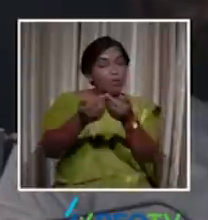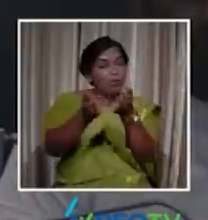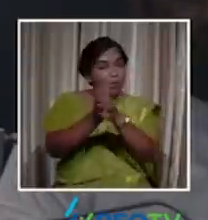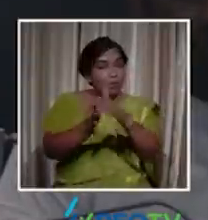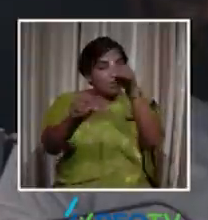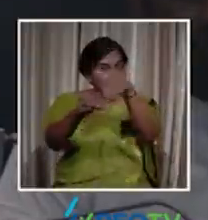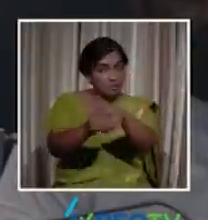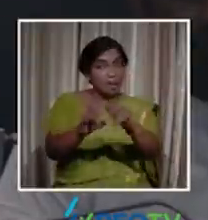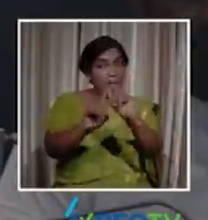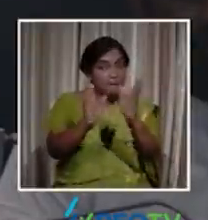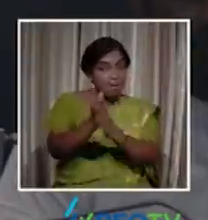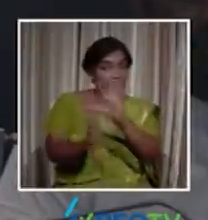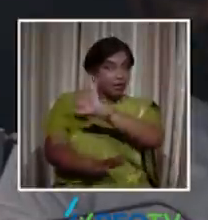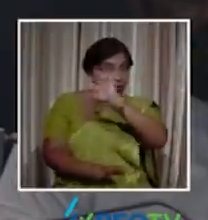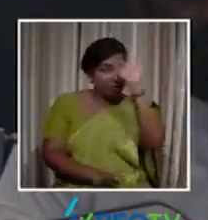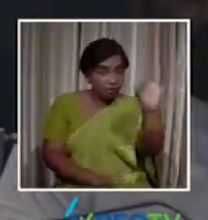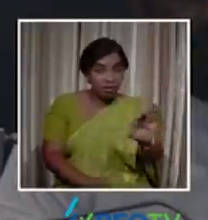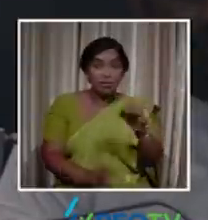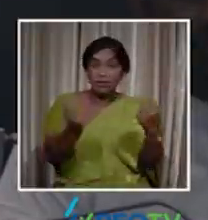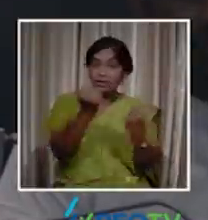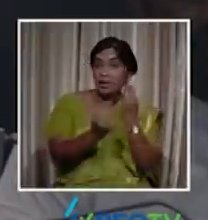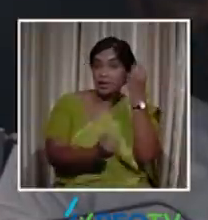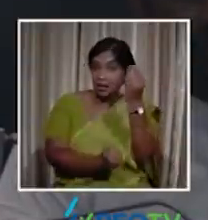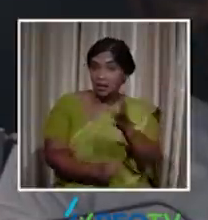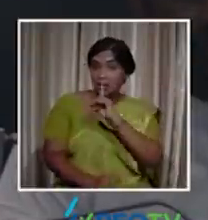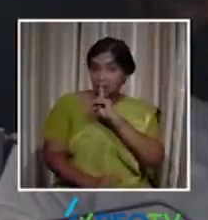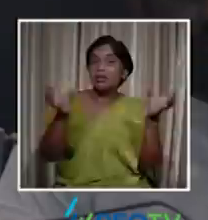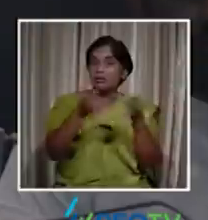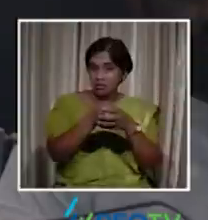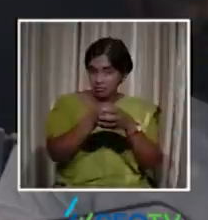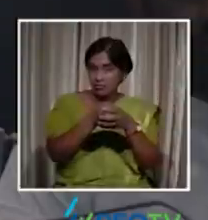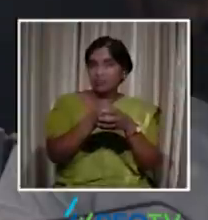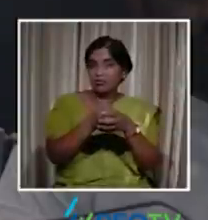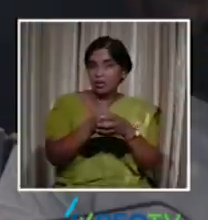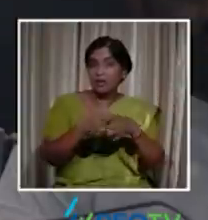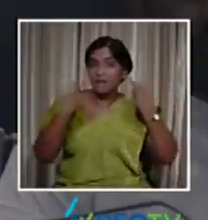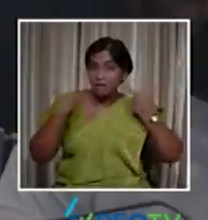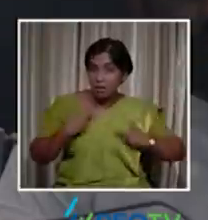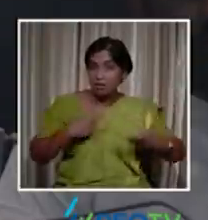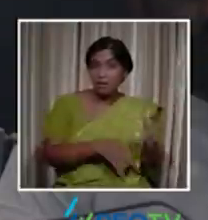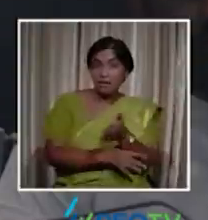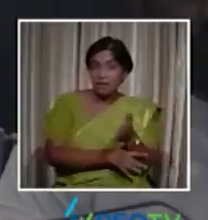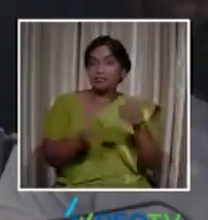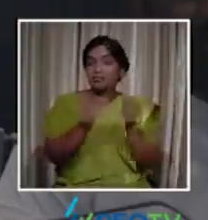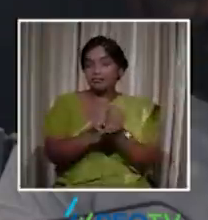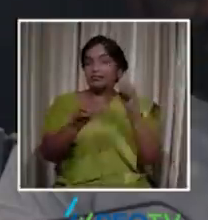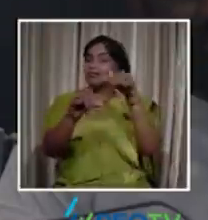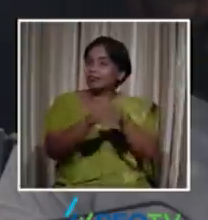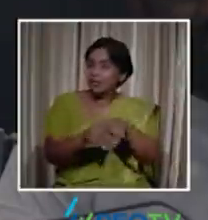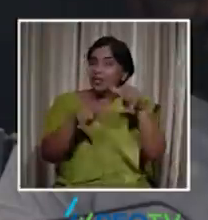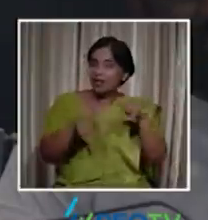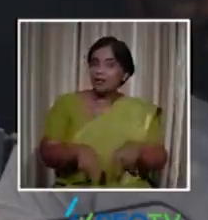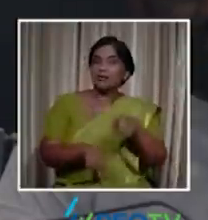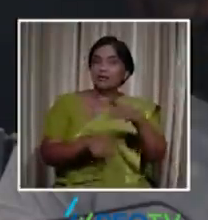ඔබතුමාව අගමැති කරපු ඔබතුමාට සහය දෙනවයි කියපු කණ්ඩායම රාජපක්ෂ අතකොළුවක් බවට පත් වෙලා අද